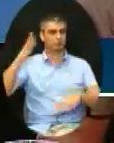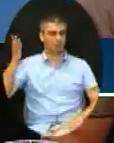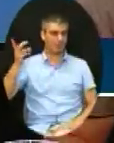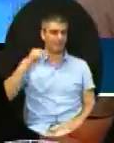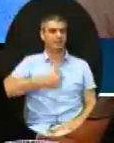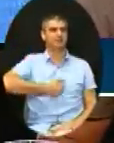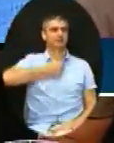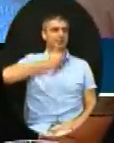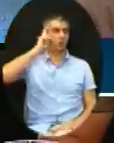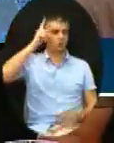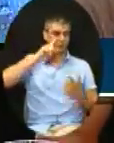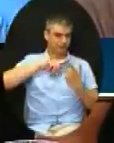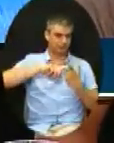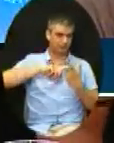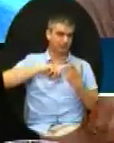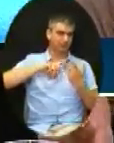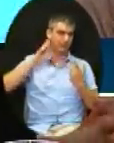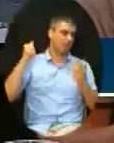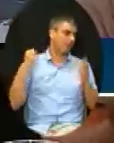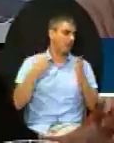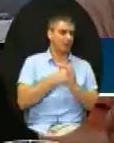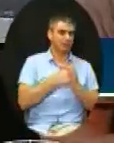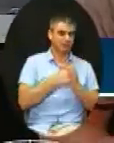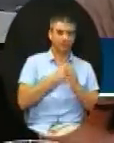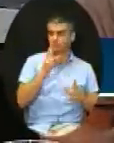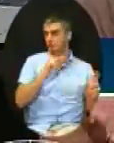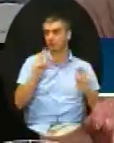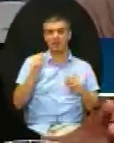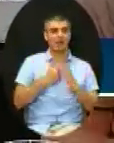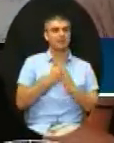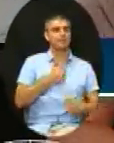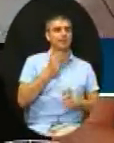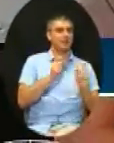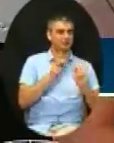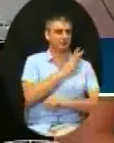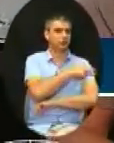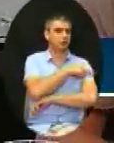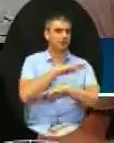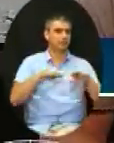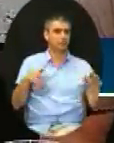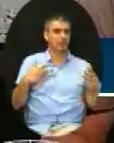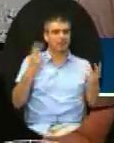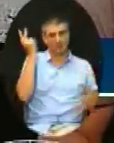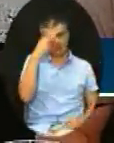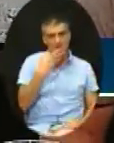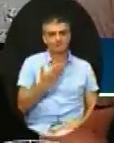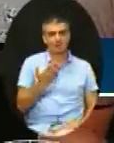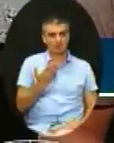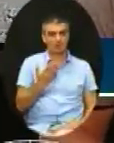דרך שר החוץ, עד למנהל האזרחי והשוטרים בשטח. שחוסר הבנה